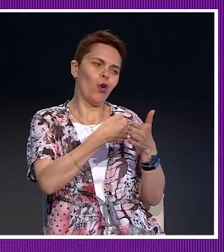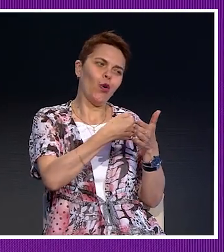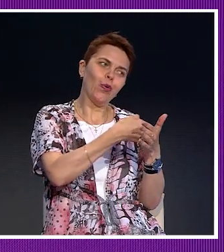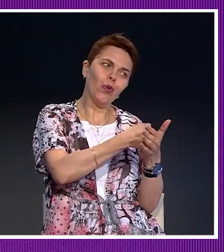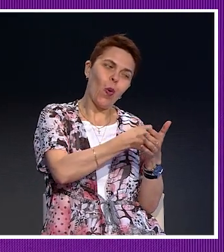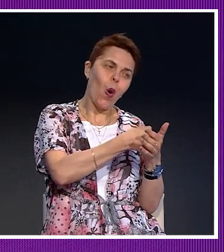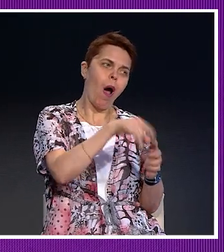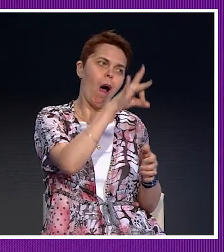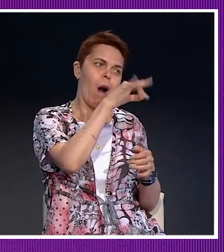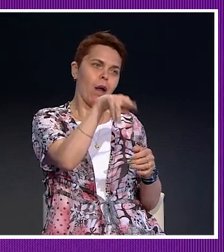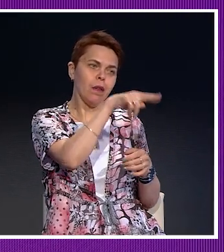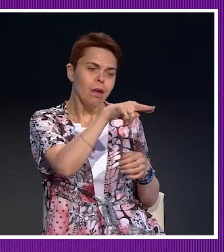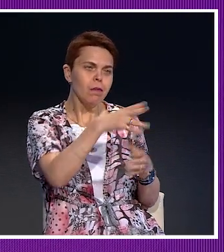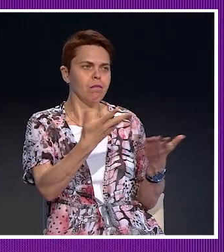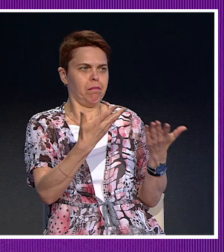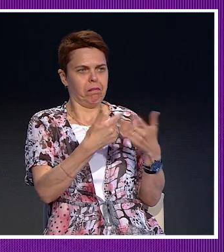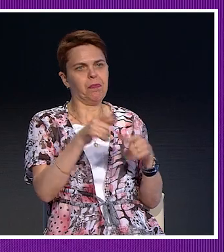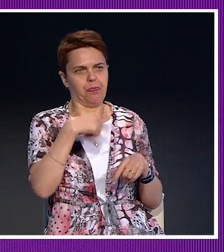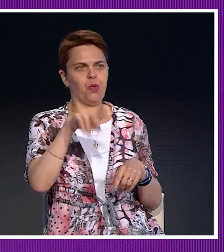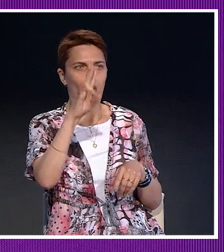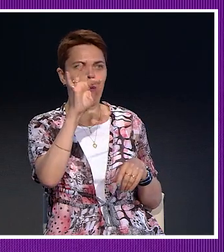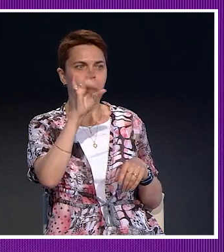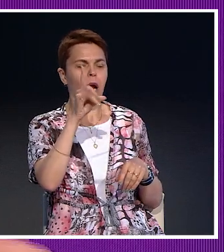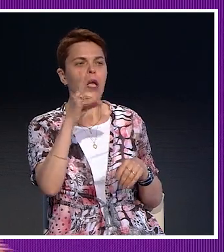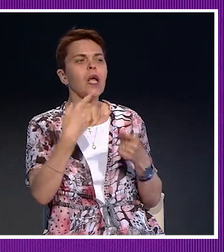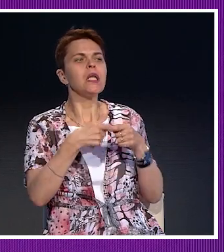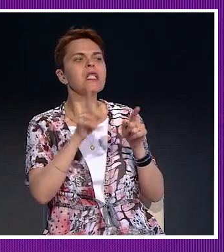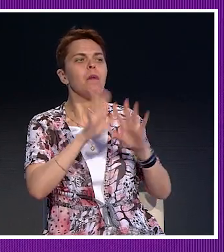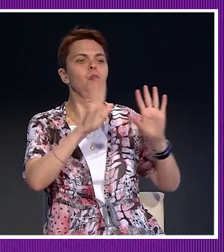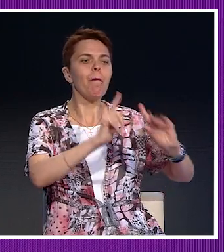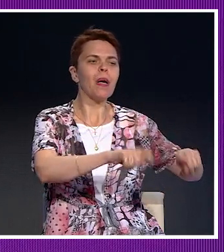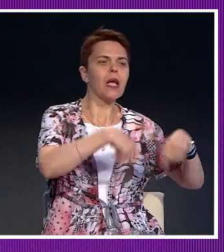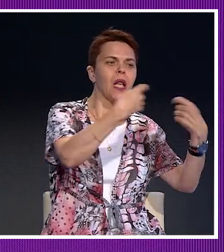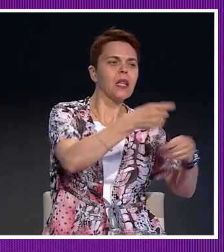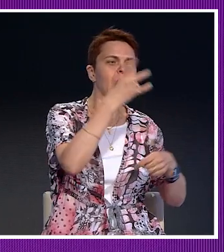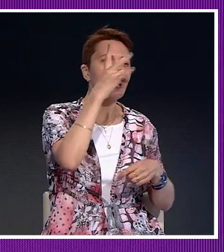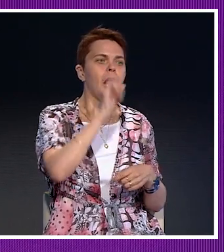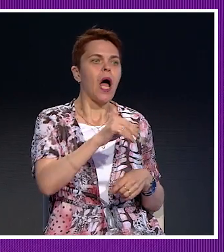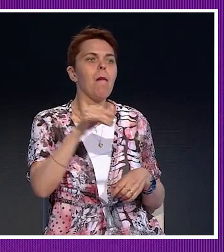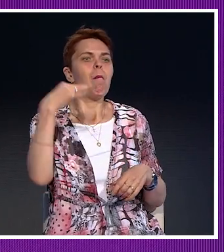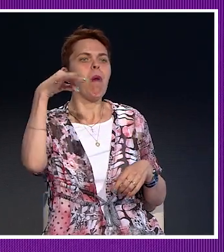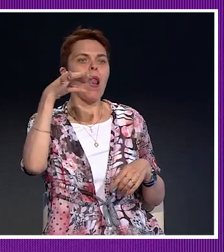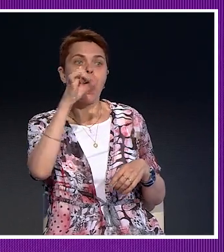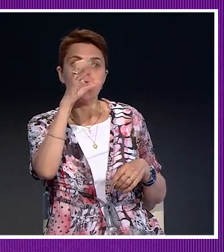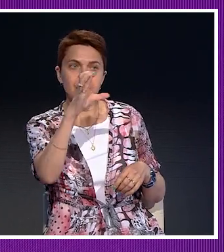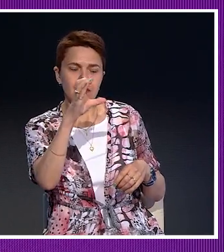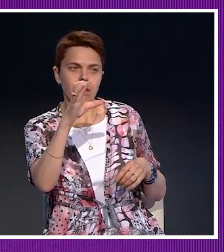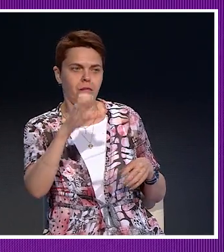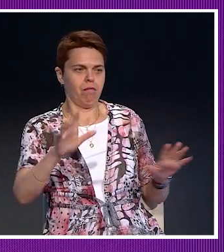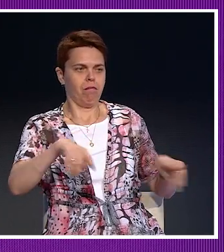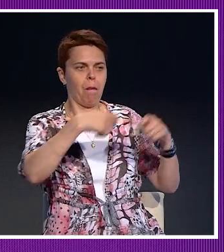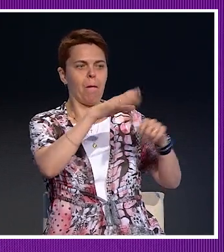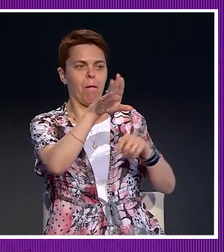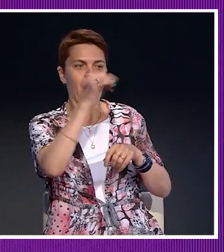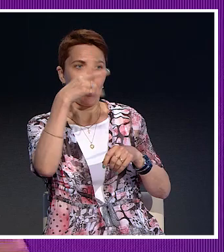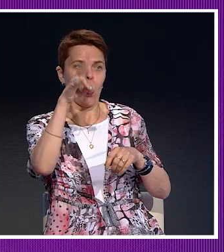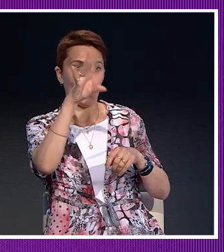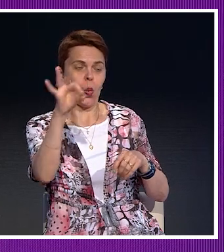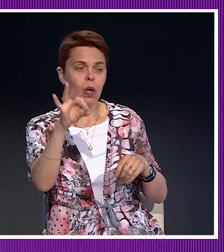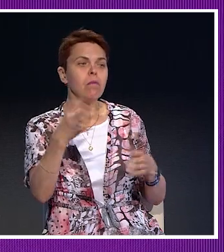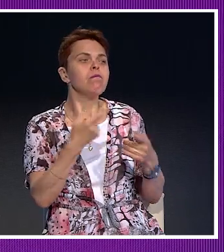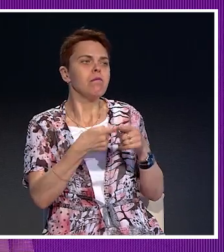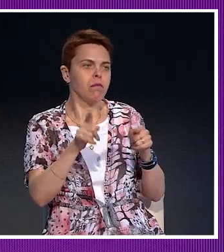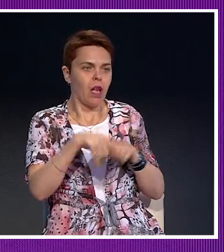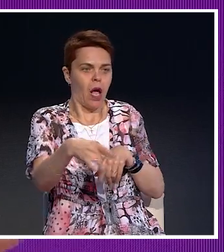це номінальні ради будуть, в яких одна функція буде, це просто передати на баланс майно, в них не буде ні повноважень, ні місцевих бюджетів на